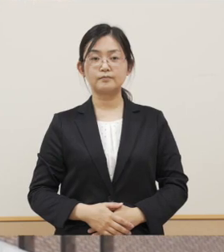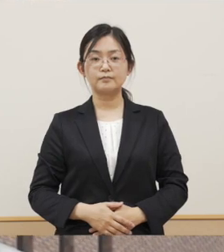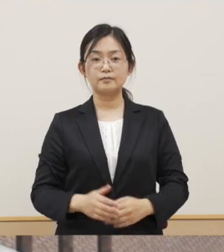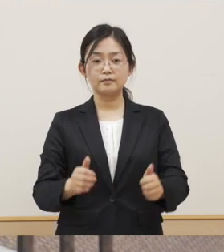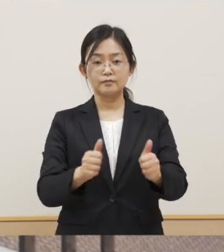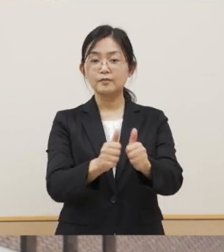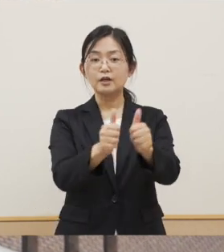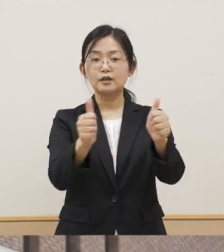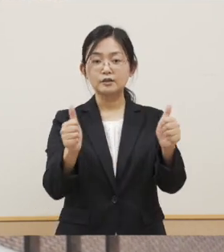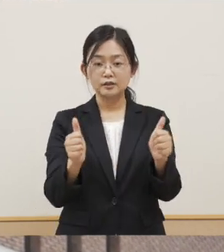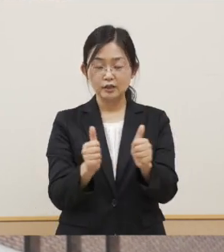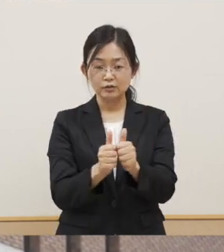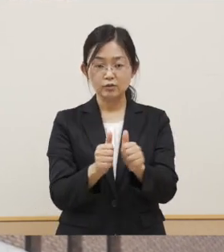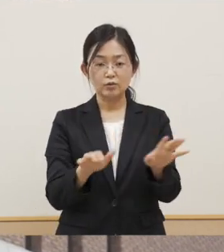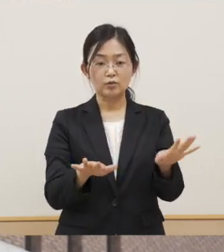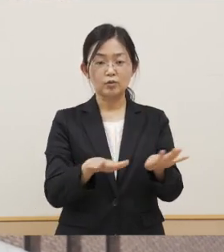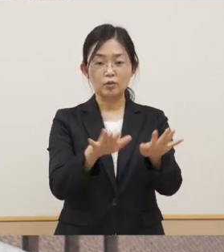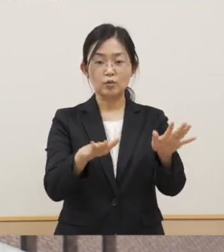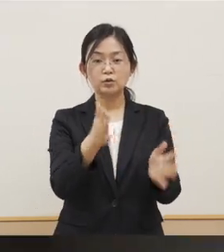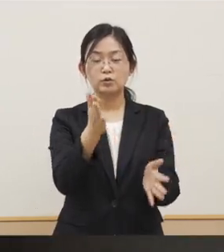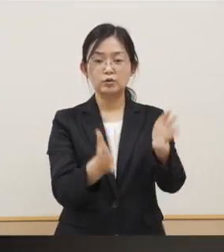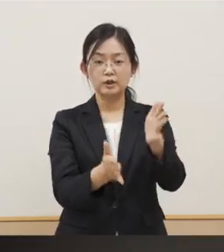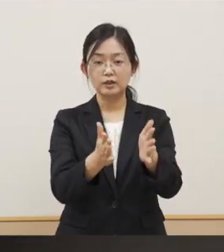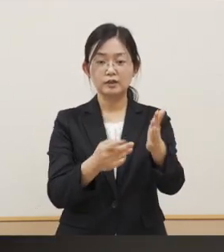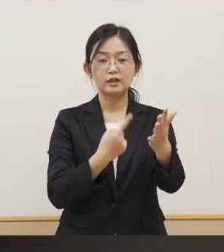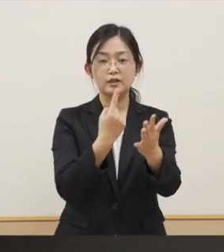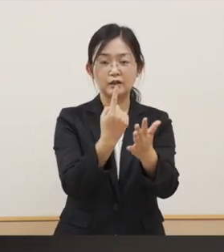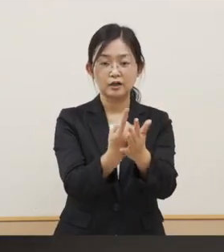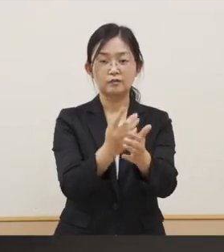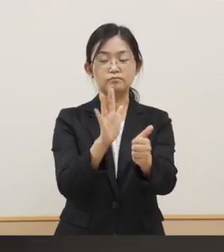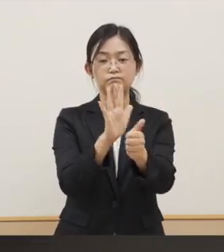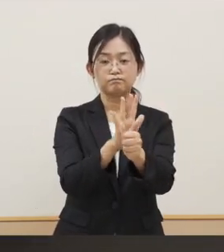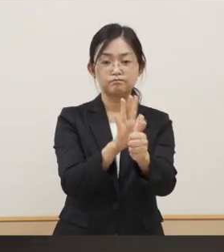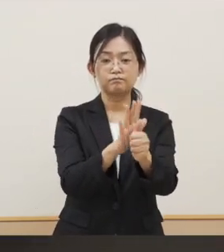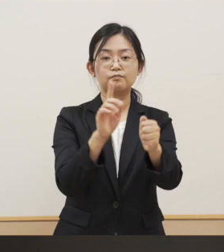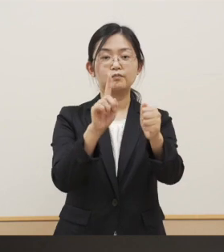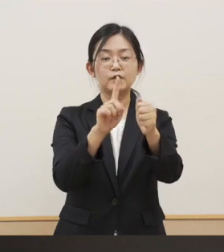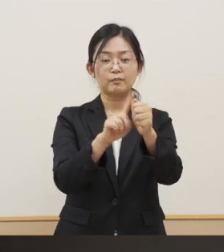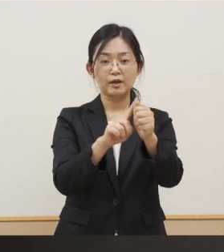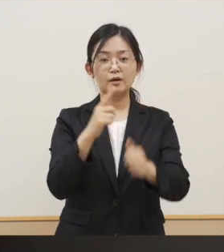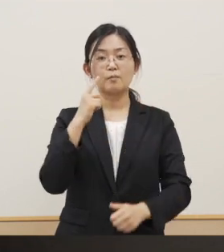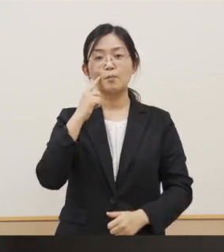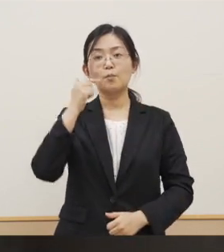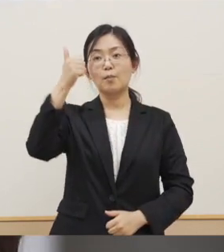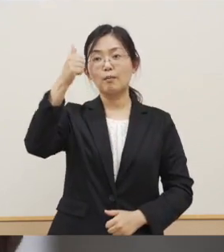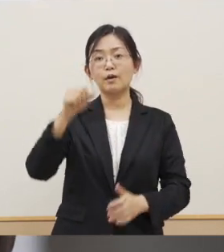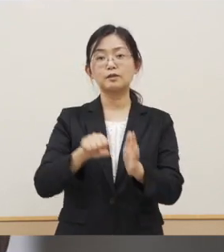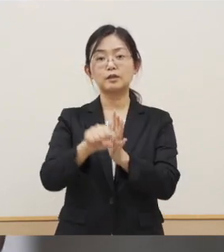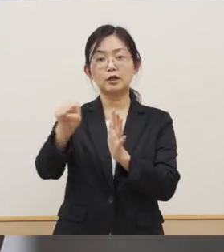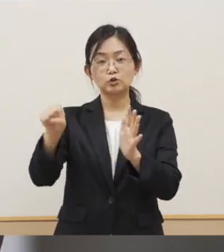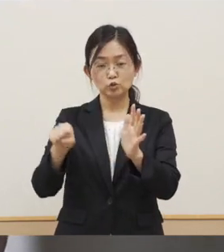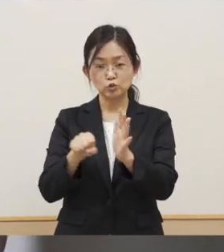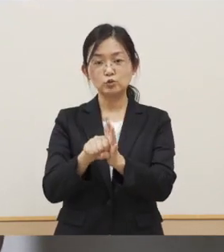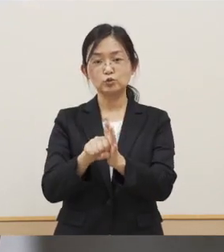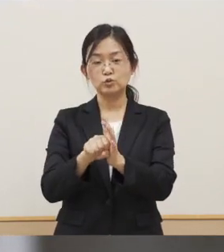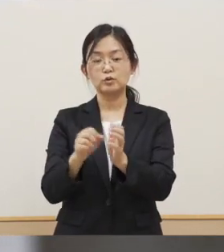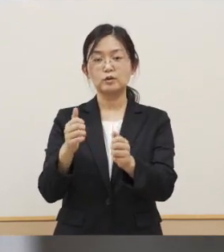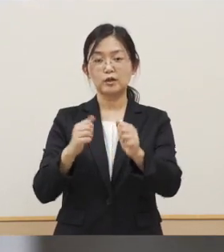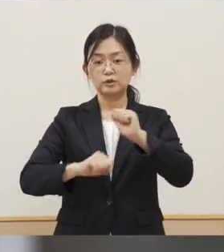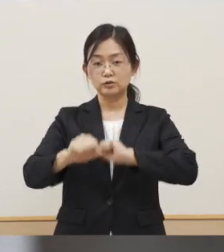男性の家事・育児の参画を促進するため、パパサークルの活動支援などを行います